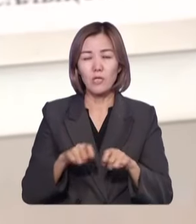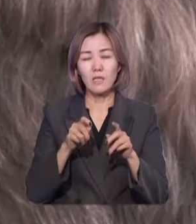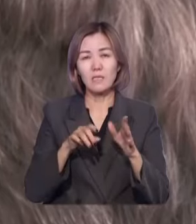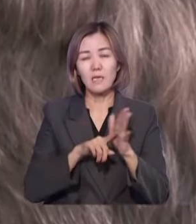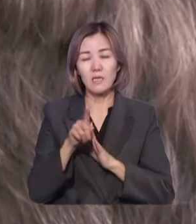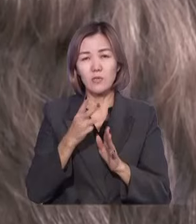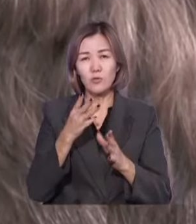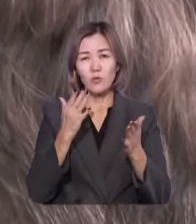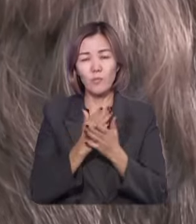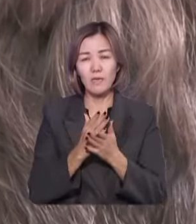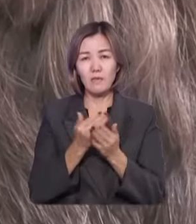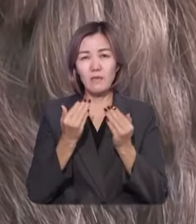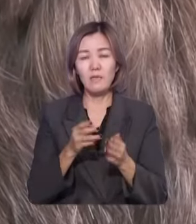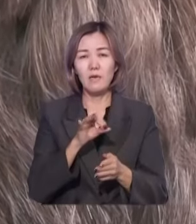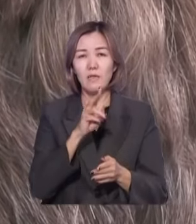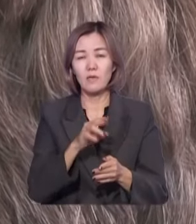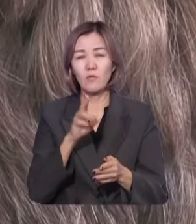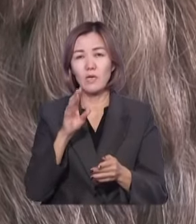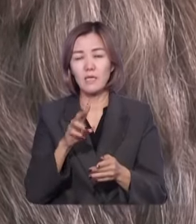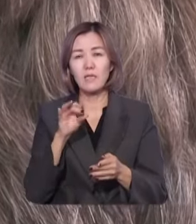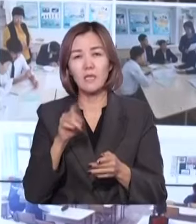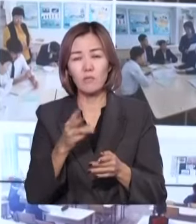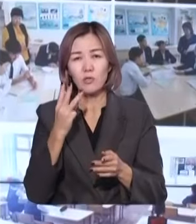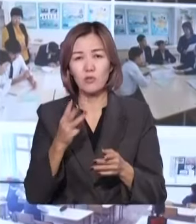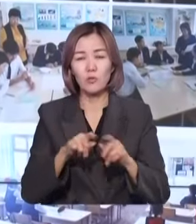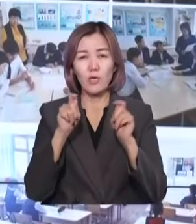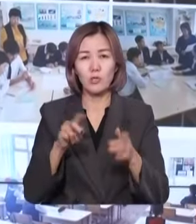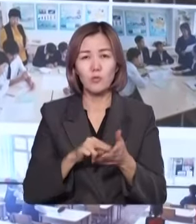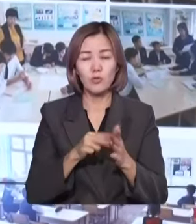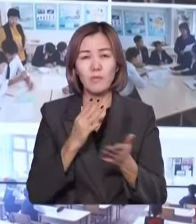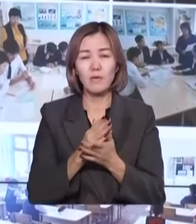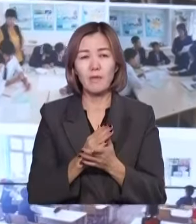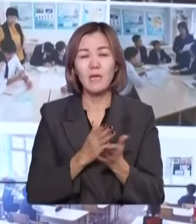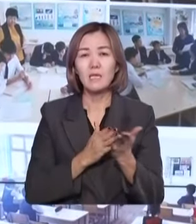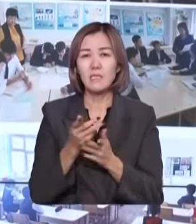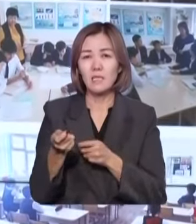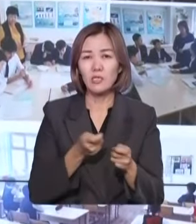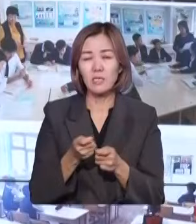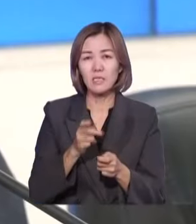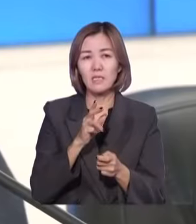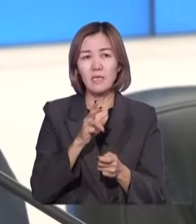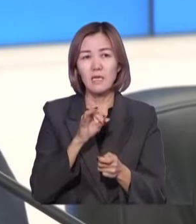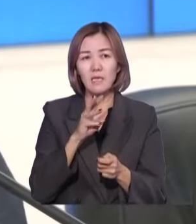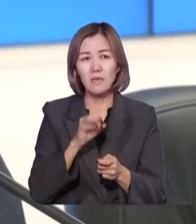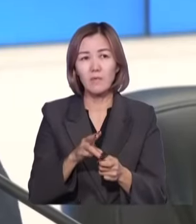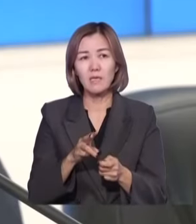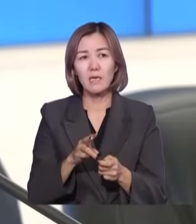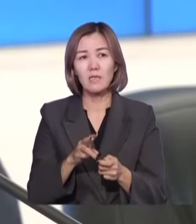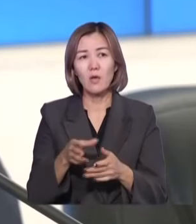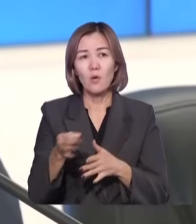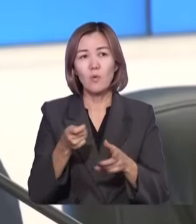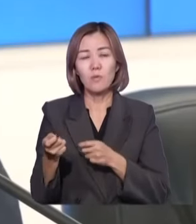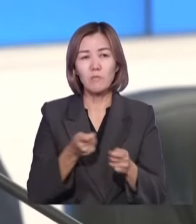Әзірге үшеуі бар. Енді Алакөл, Қаратал мен Кербұлақта іске қосу жоспарда. Сала жетекшісі Ермек Мизамбаев облыс